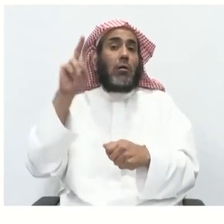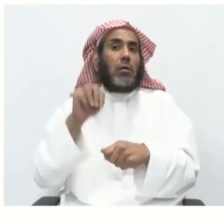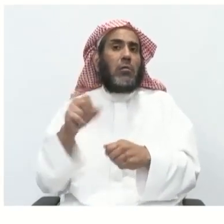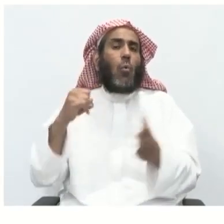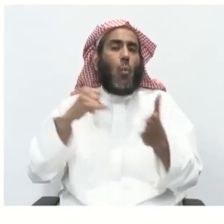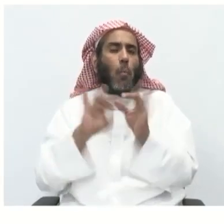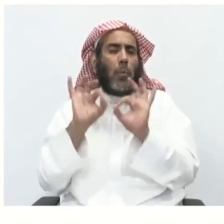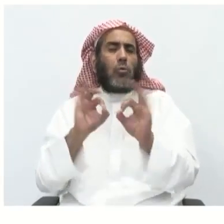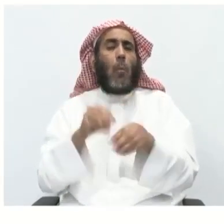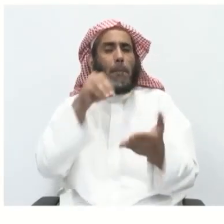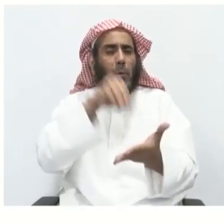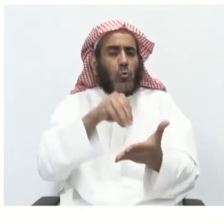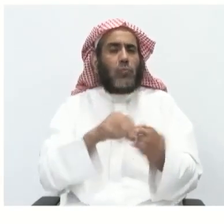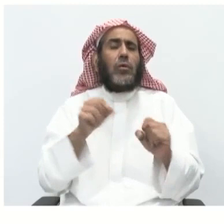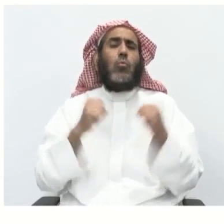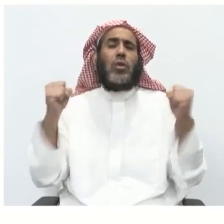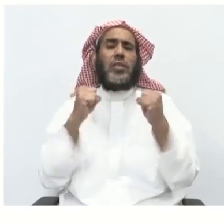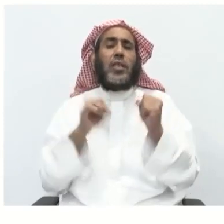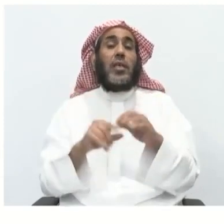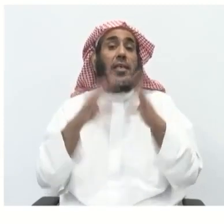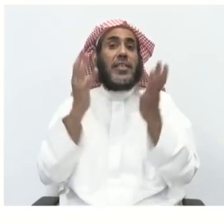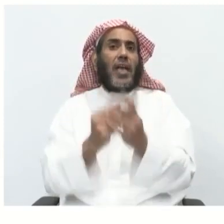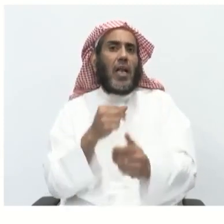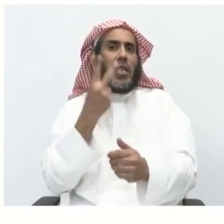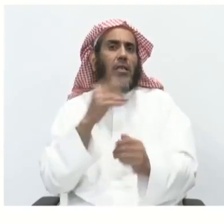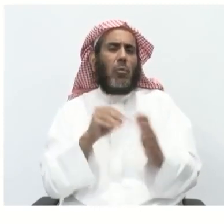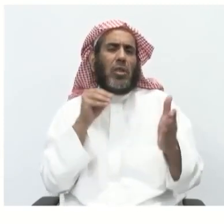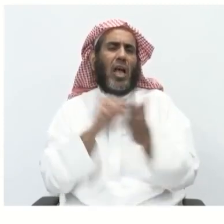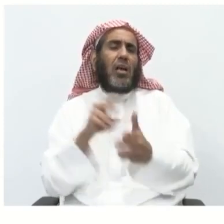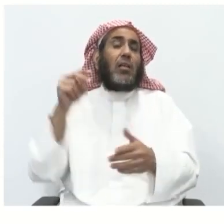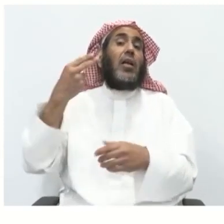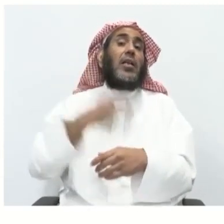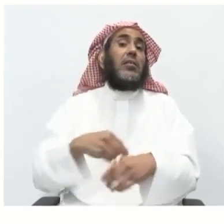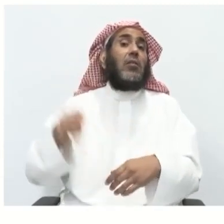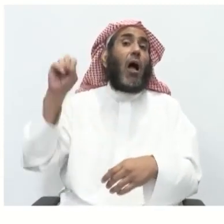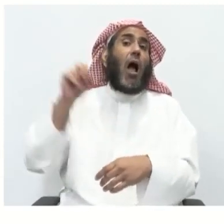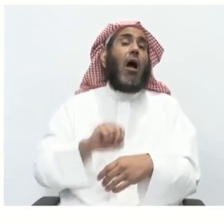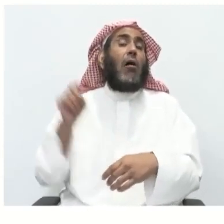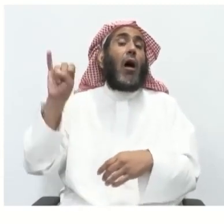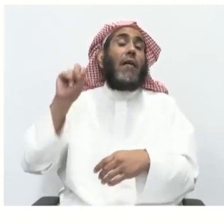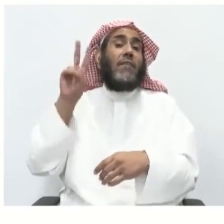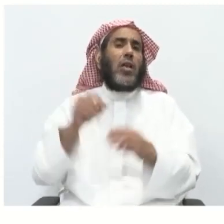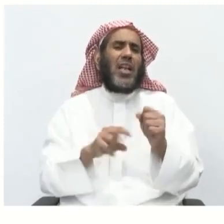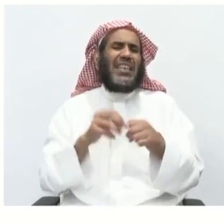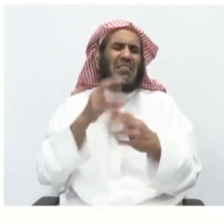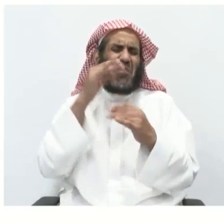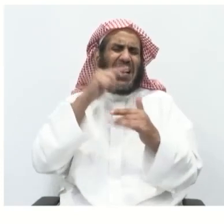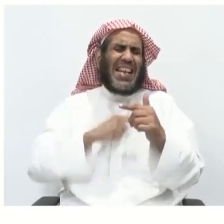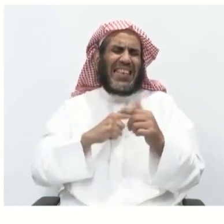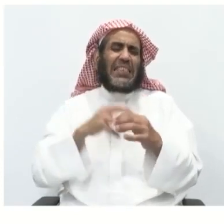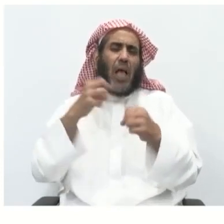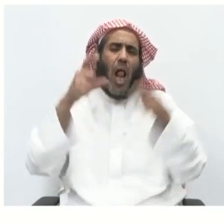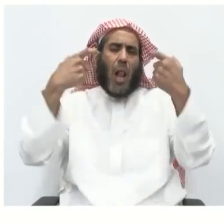المركزي كذلك موجود فيه نشط اذا الشكل اثنين عندما يتعرض الاتش اي في مرضى نقص المناعه لهذا الدواء